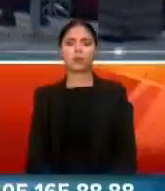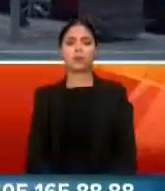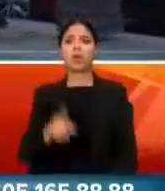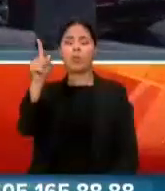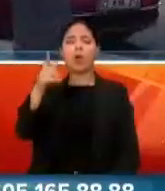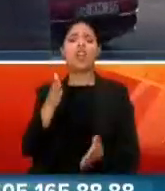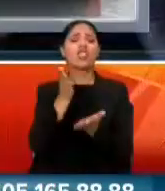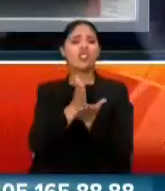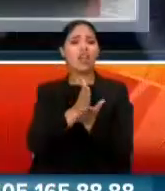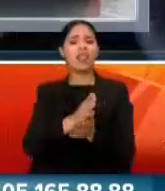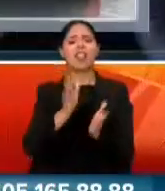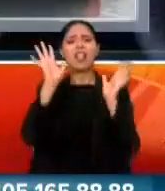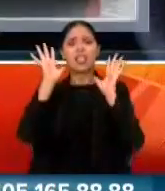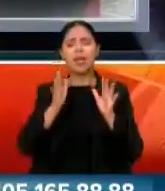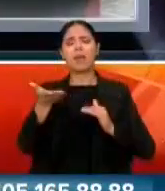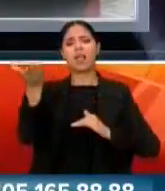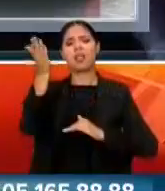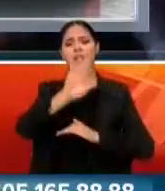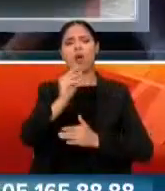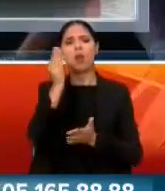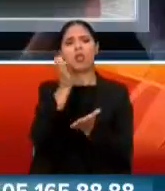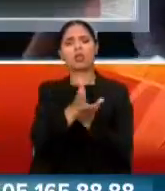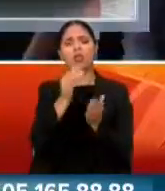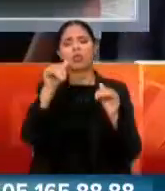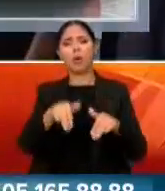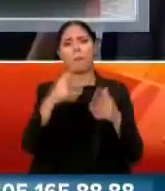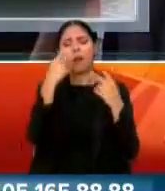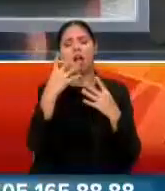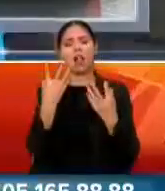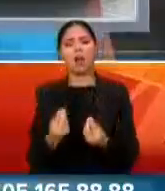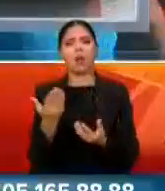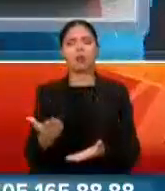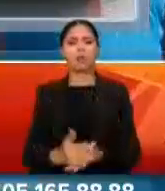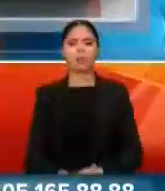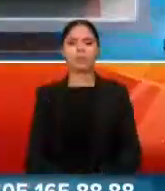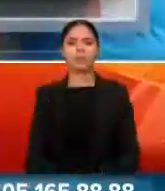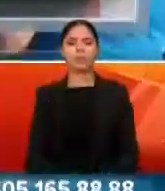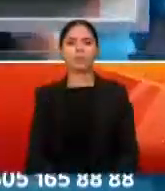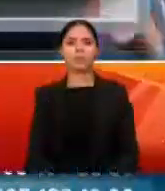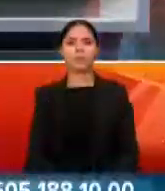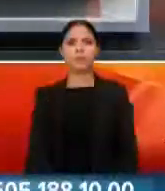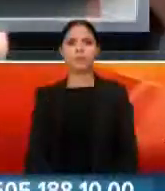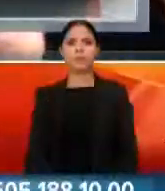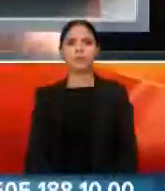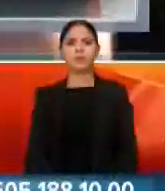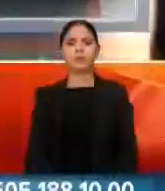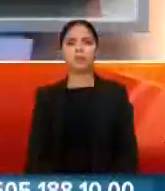Köseoğlu'nun cenazesi kılınan cenaze namazının ardından gözyaşlarıyla aile mezarlığında defnedildi.